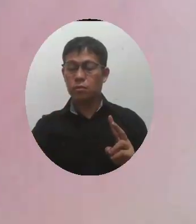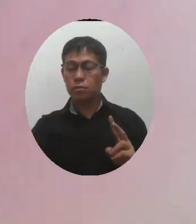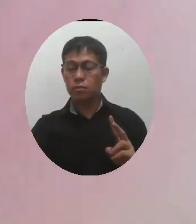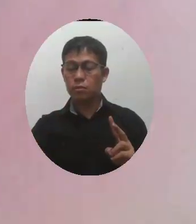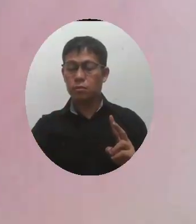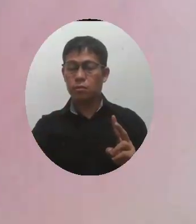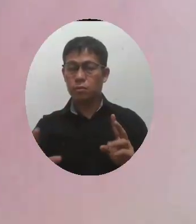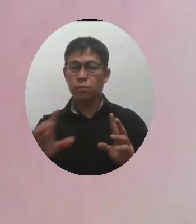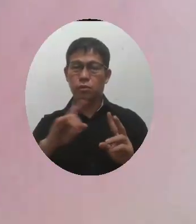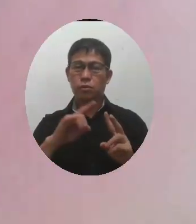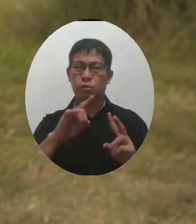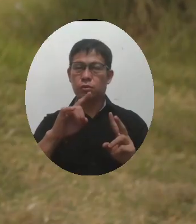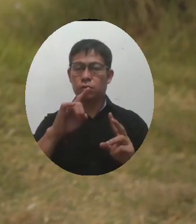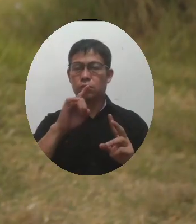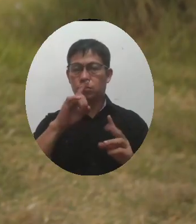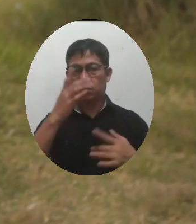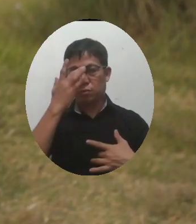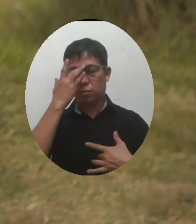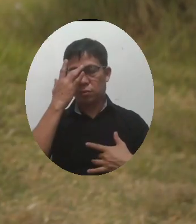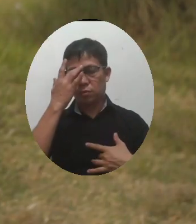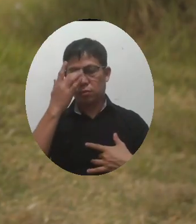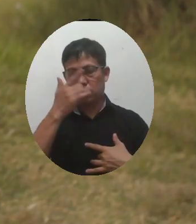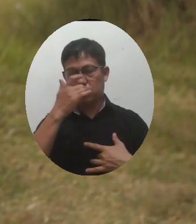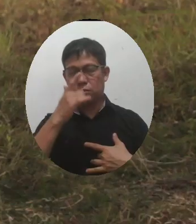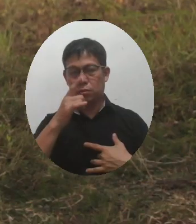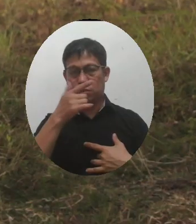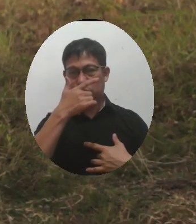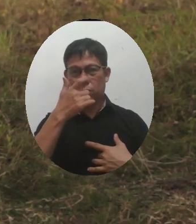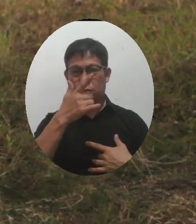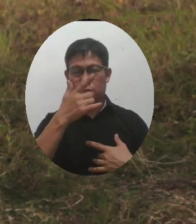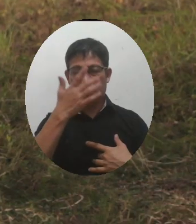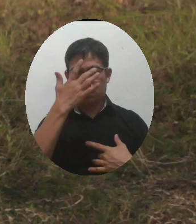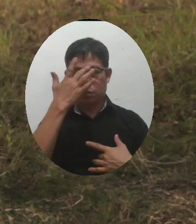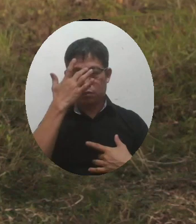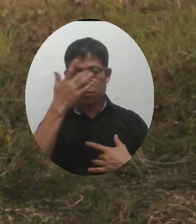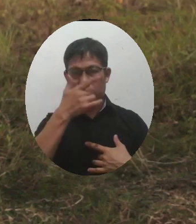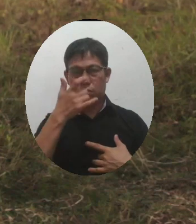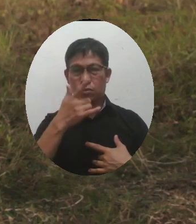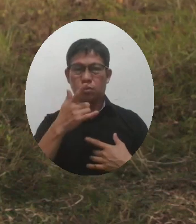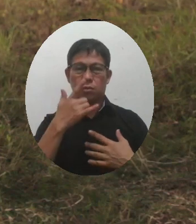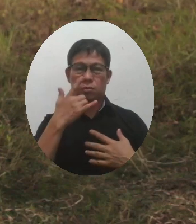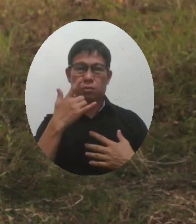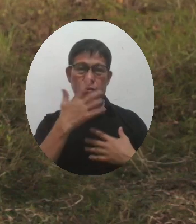Nag-critical po kasi siya dahil dun sa kondisyon niya na yung dugo niya po is